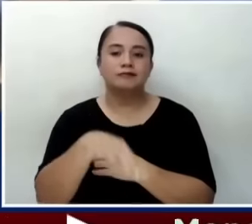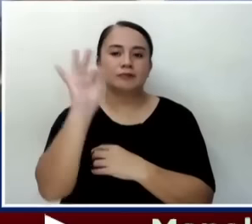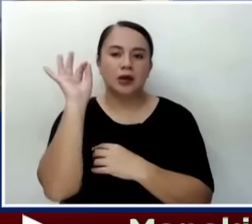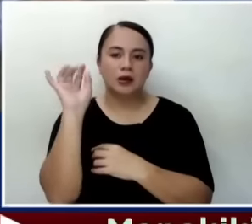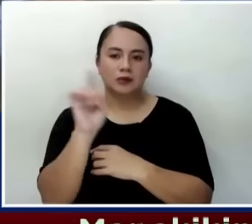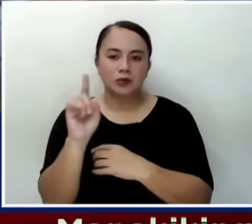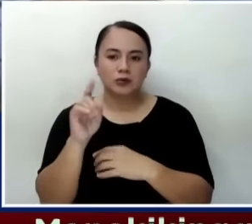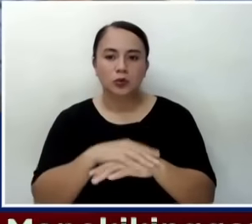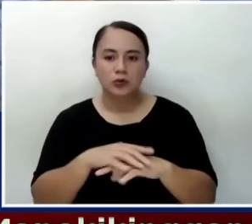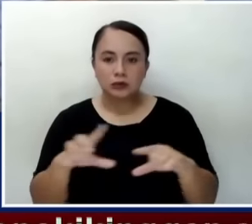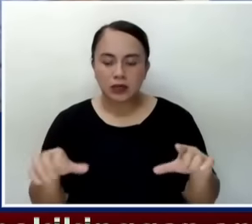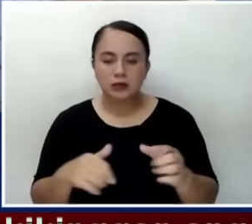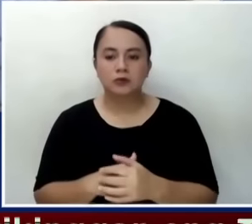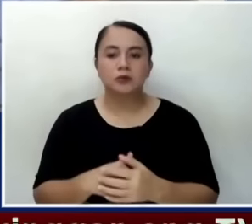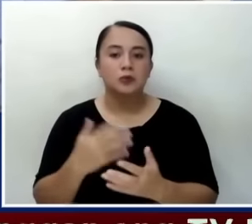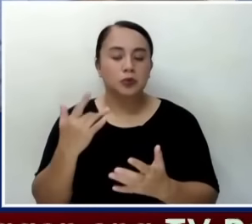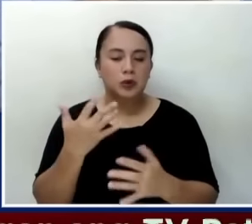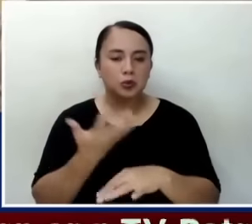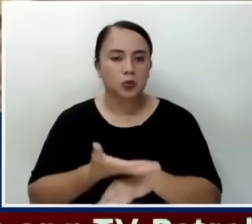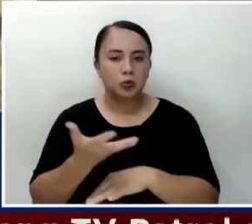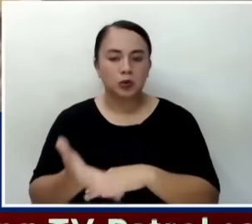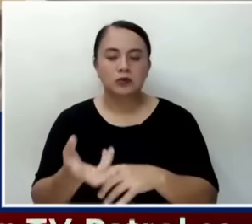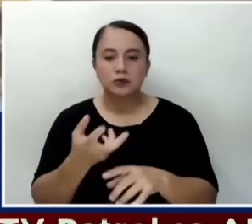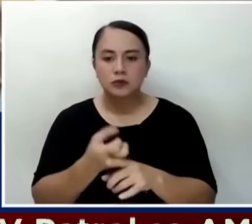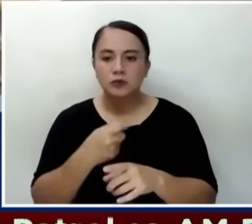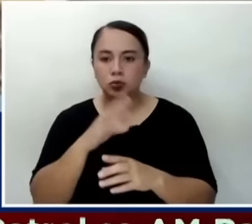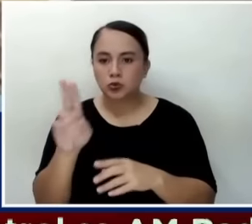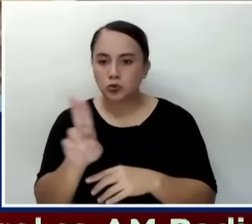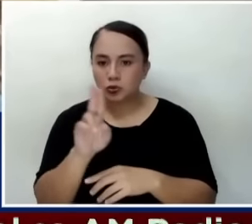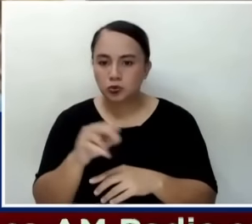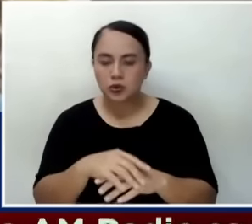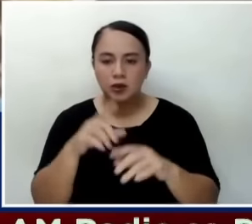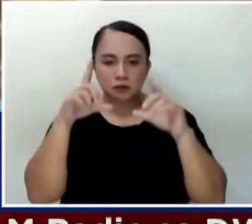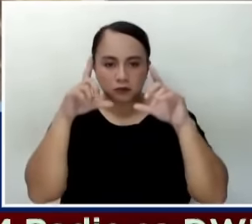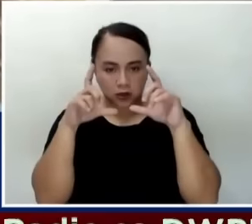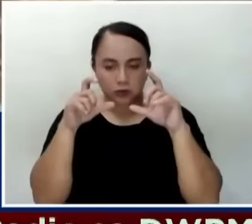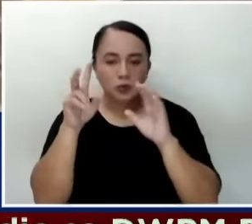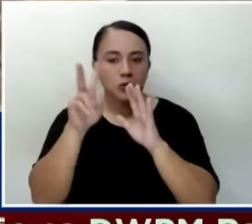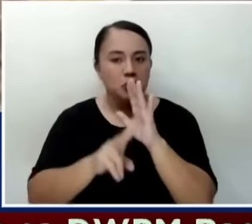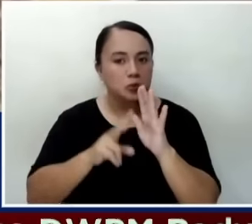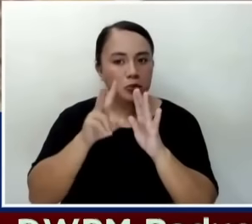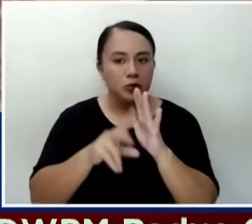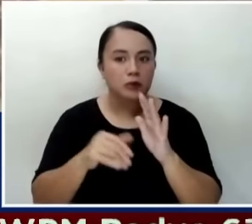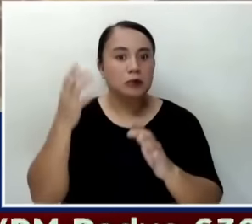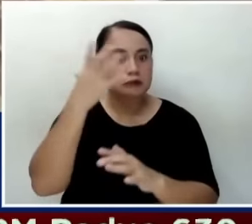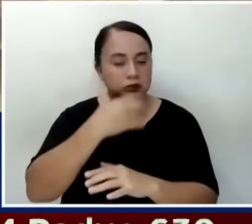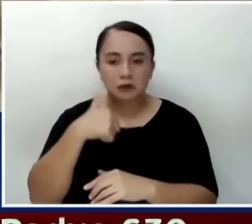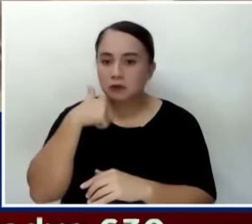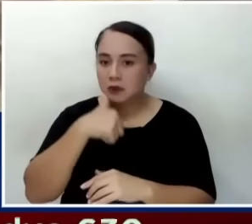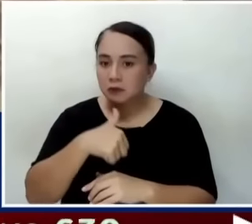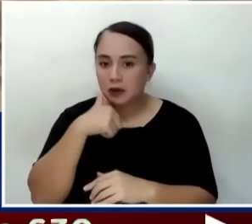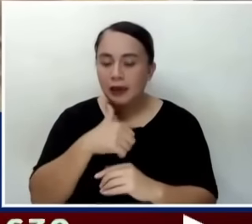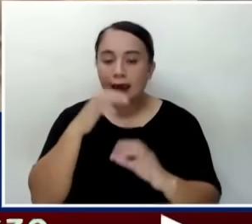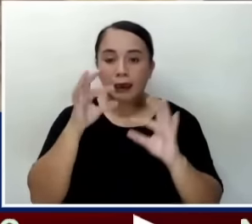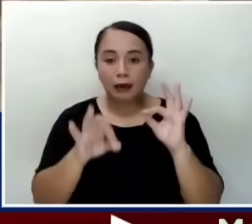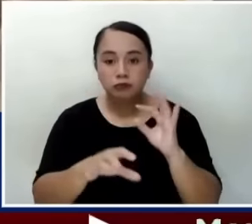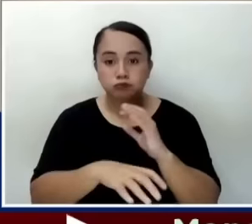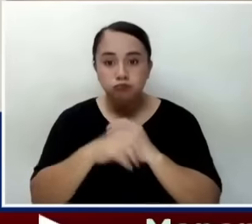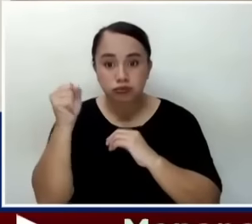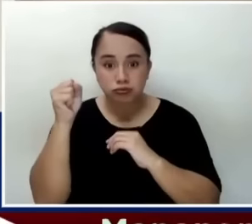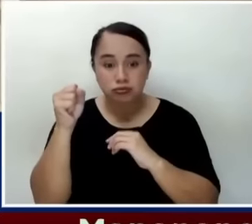online kung saan niloloko ang mga biktima gamit ang mga litrato at video ng mga gandang babae. At kapag nakuha na ang loob